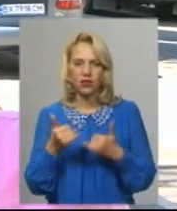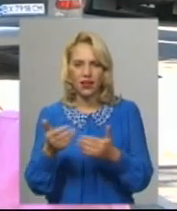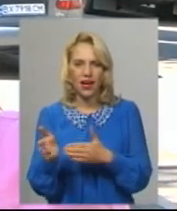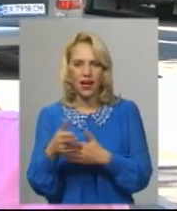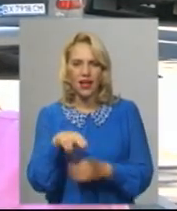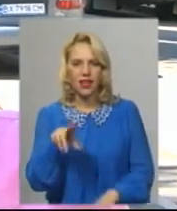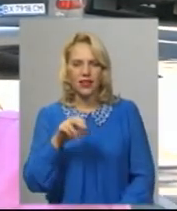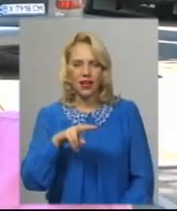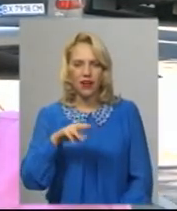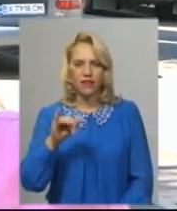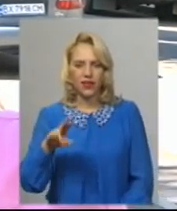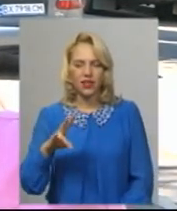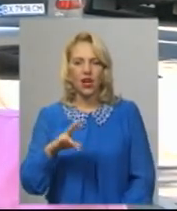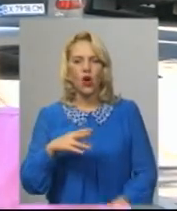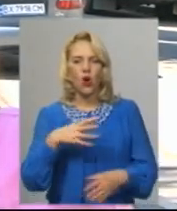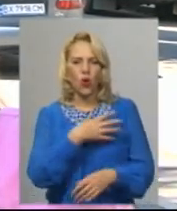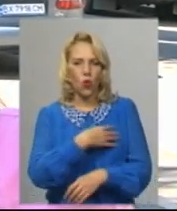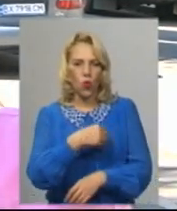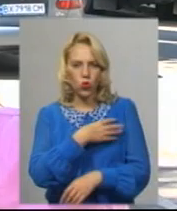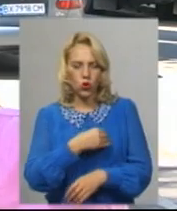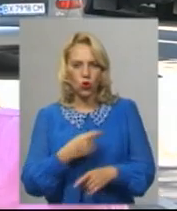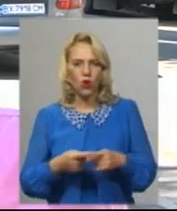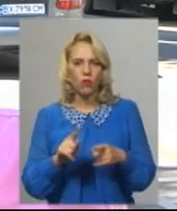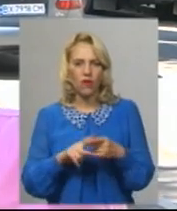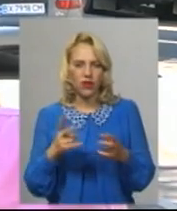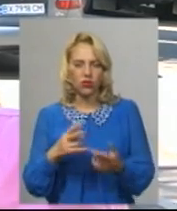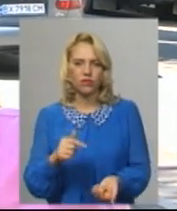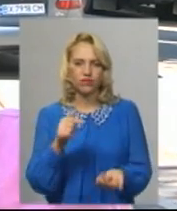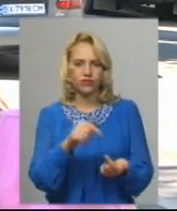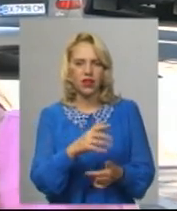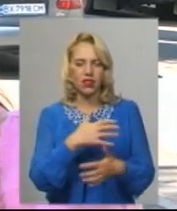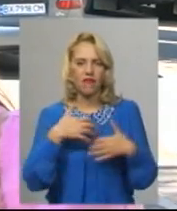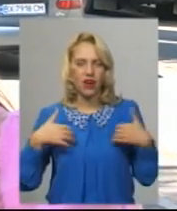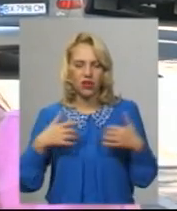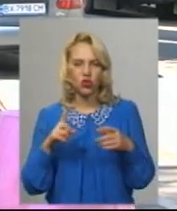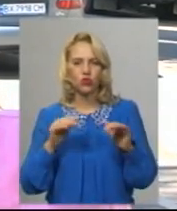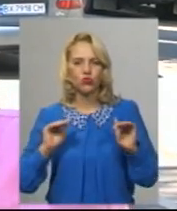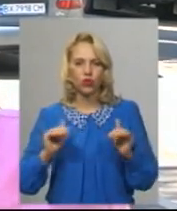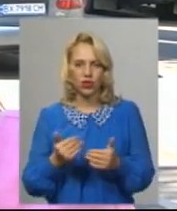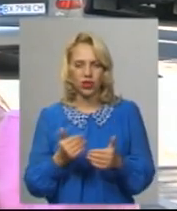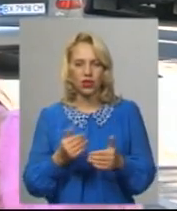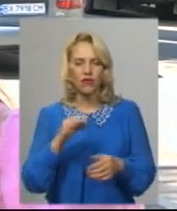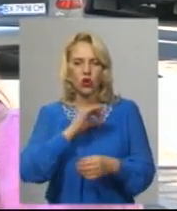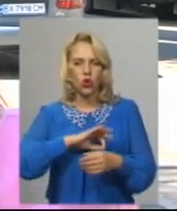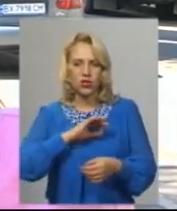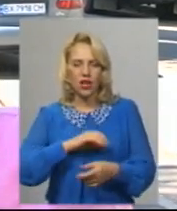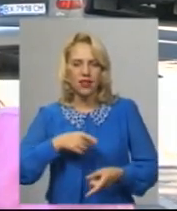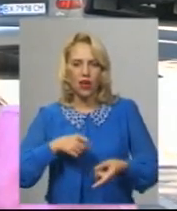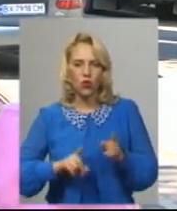звичайно, хутро має належати тваринам, тобто максимально скоротити кількість використання тваринного хутра, тому що